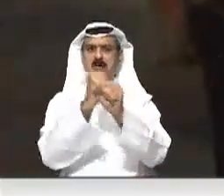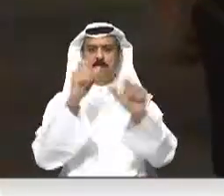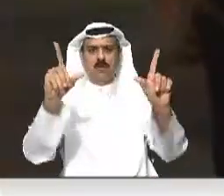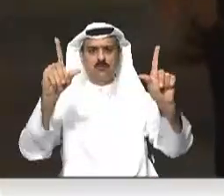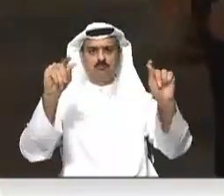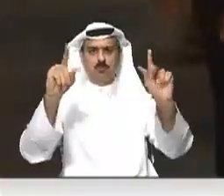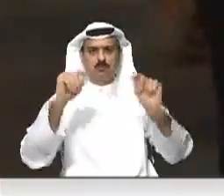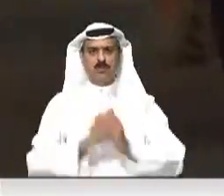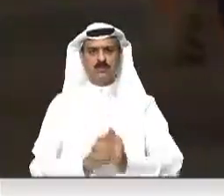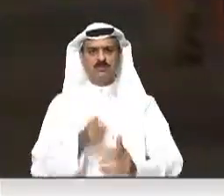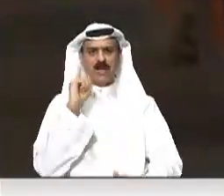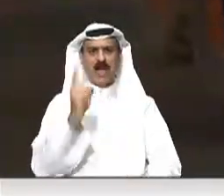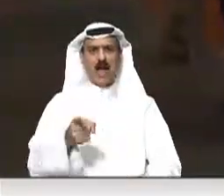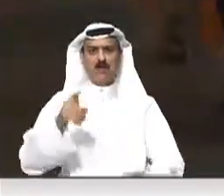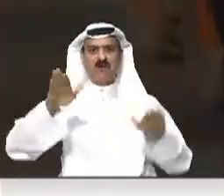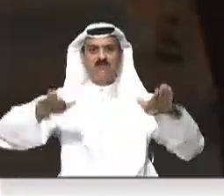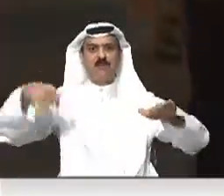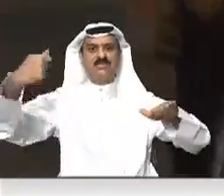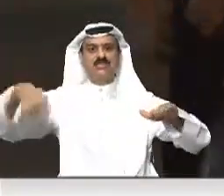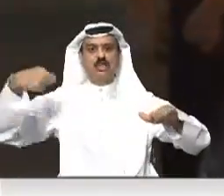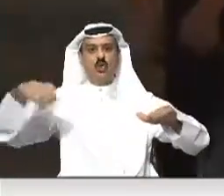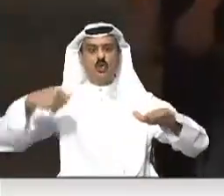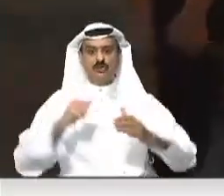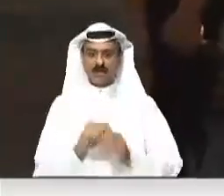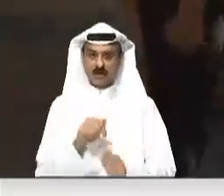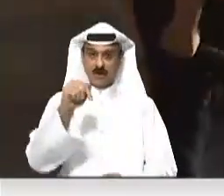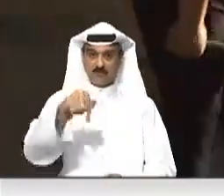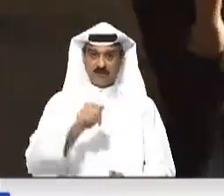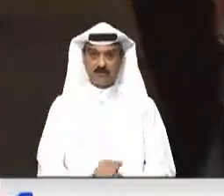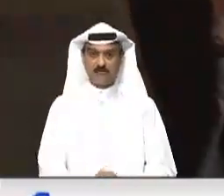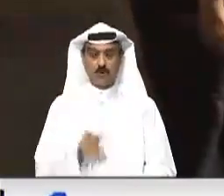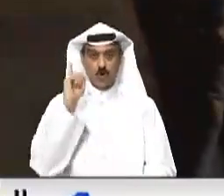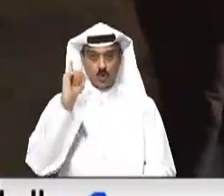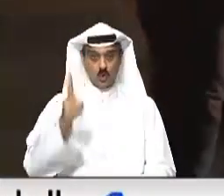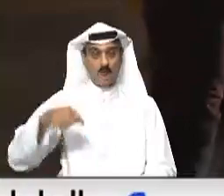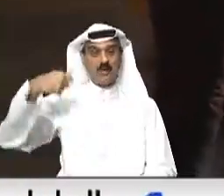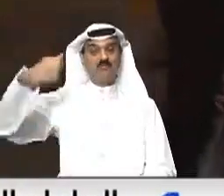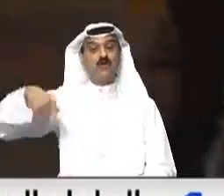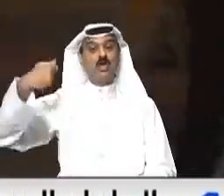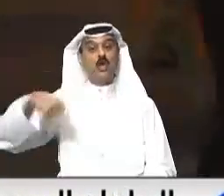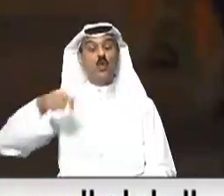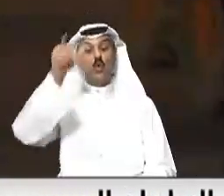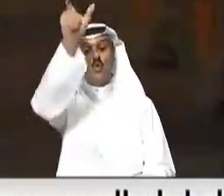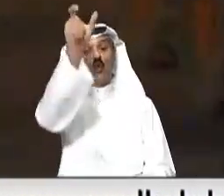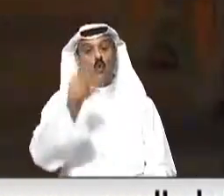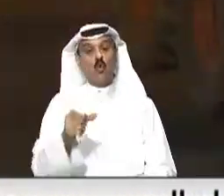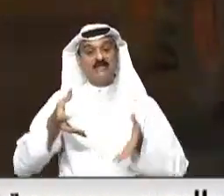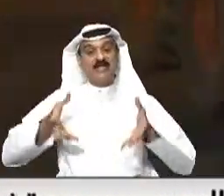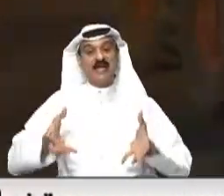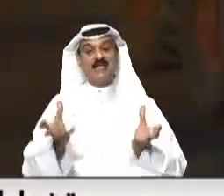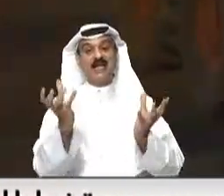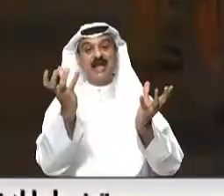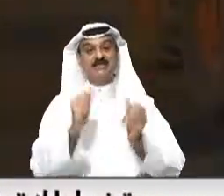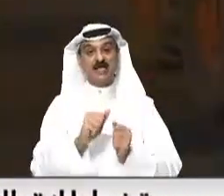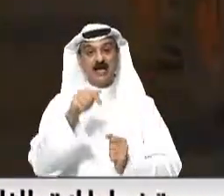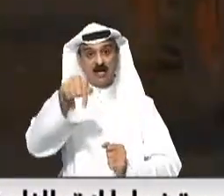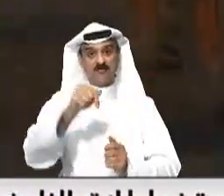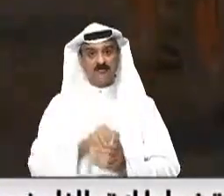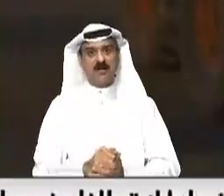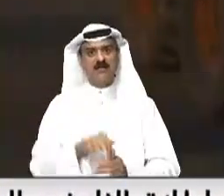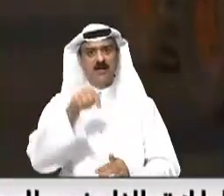تنفيذاً لتوصيات مجلس الوزراء وتحقيقاً أيضاً لتوجيهات وزيرة الأشغال العامة الدكتورة أماني بقماز من